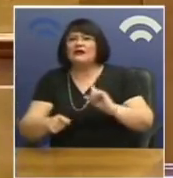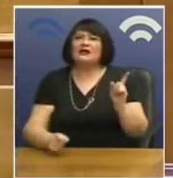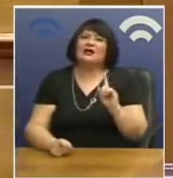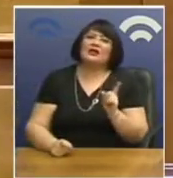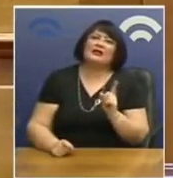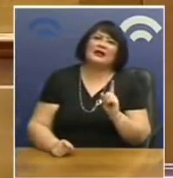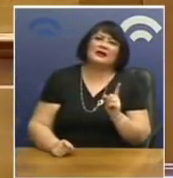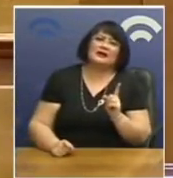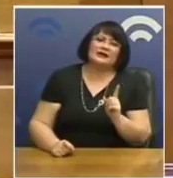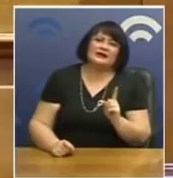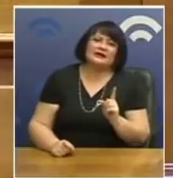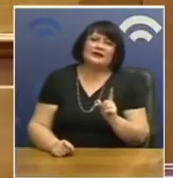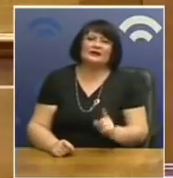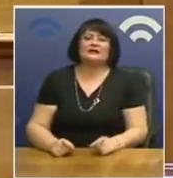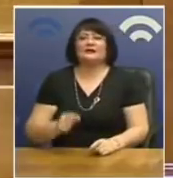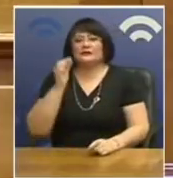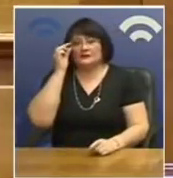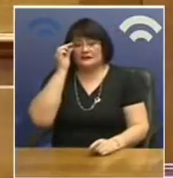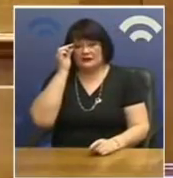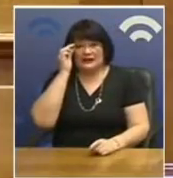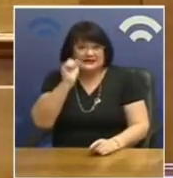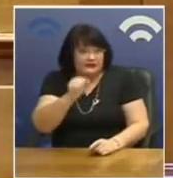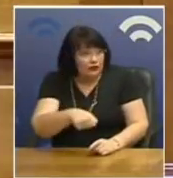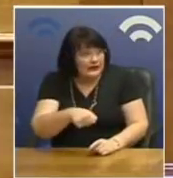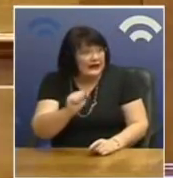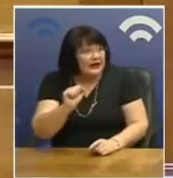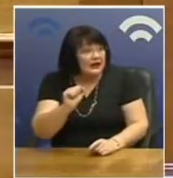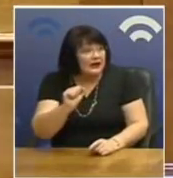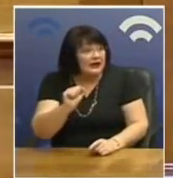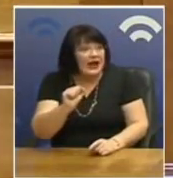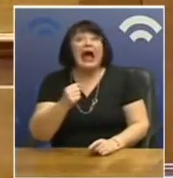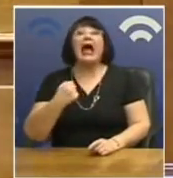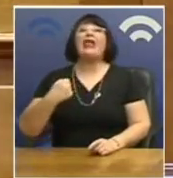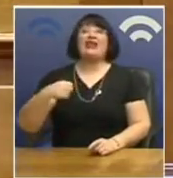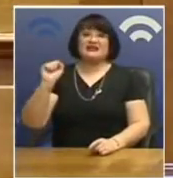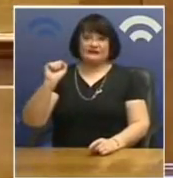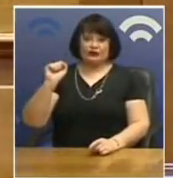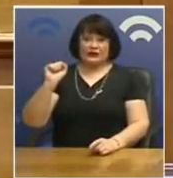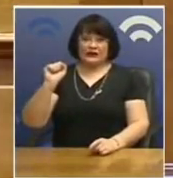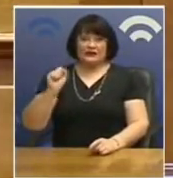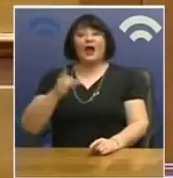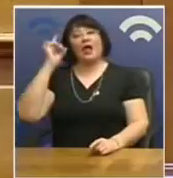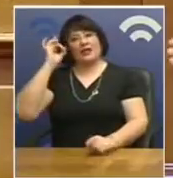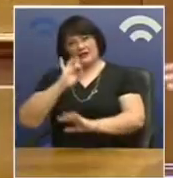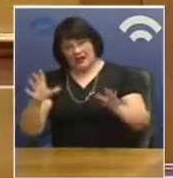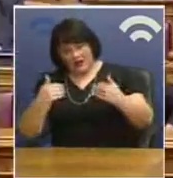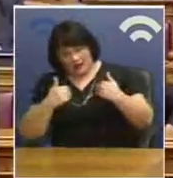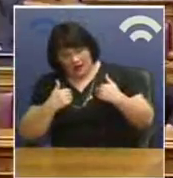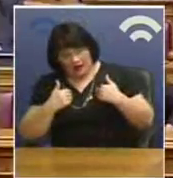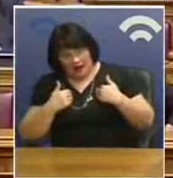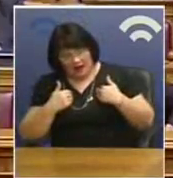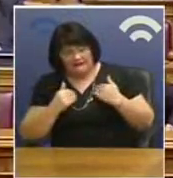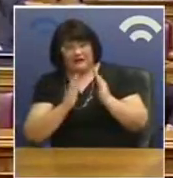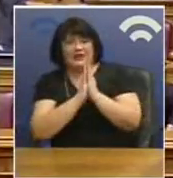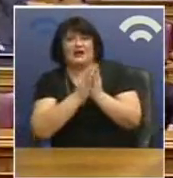αλλά είναι επευκαιρία αυτού. Συμφωνείτε ή δεν συμφωνείτε? Α, δεν συμφωνείτε. Α, δεν κατάλαβα καλά. Παρακαλώ, διευκρινίστε